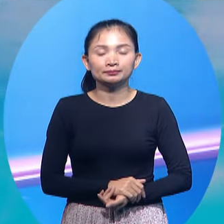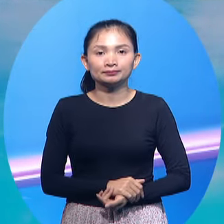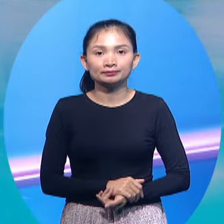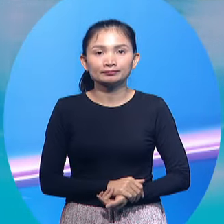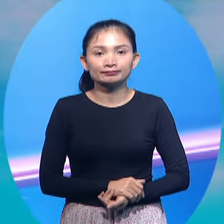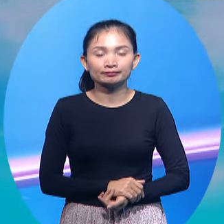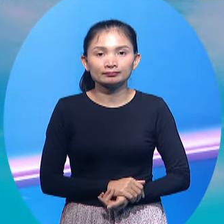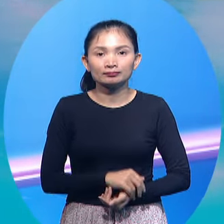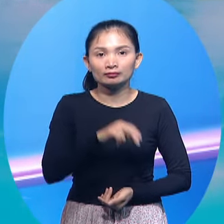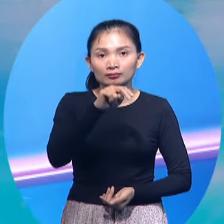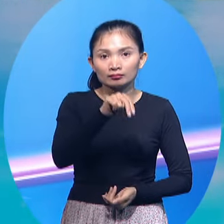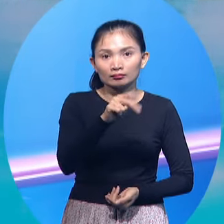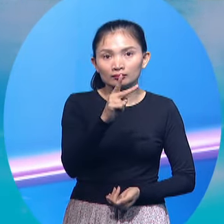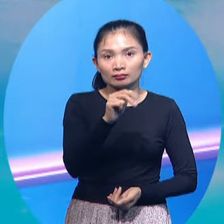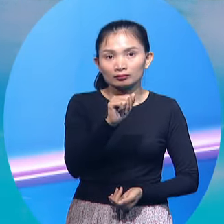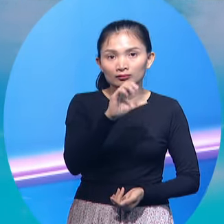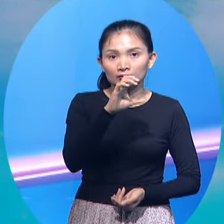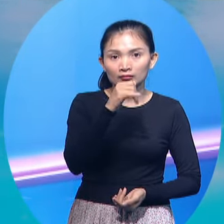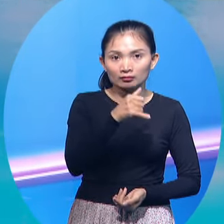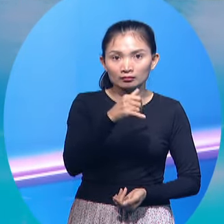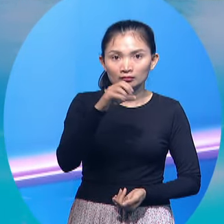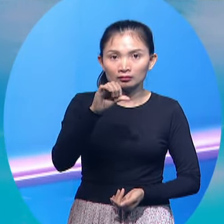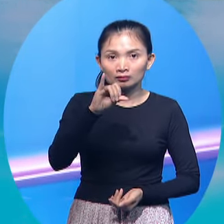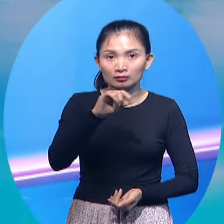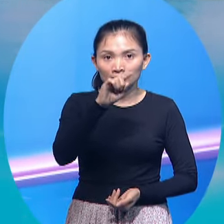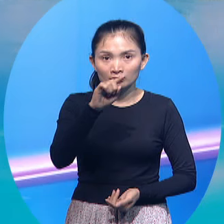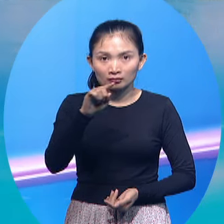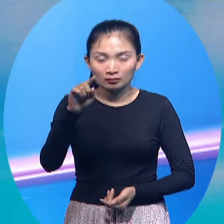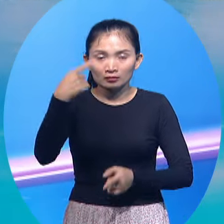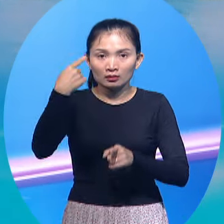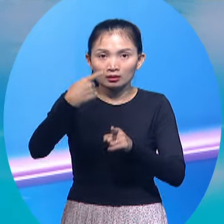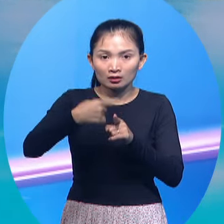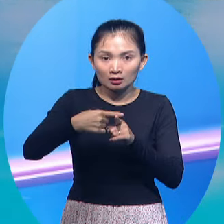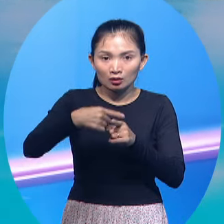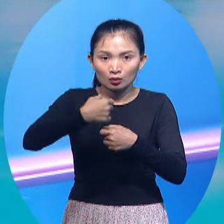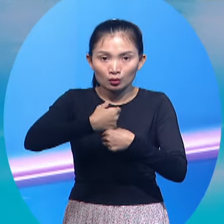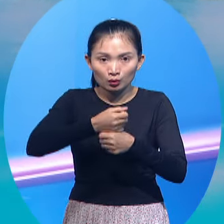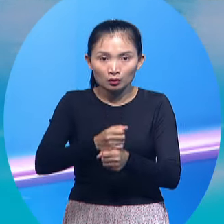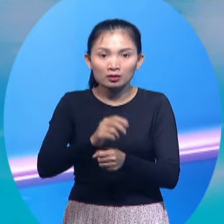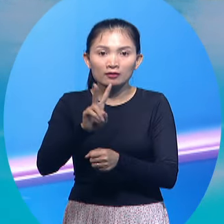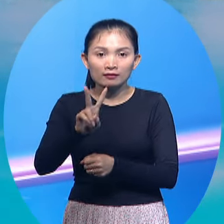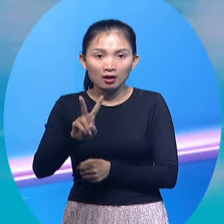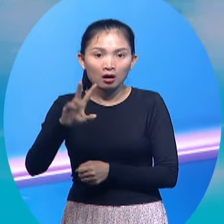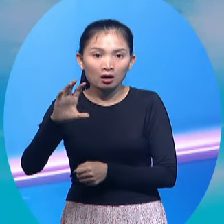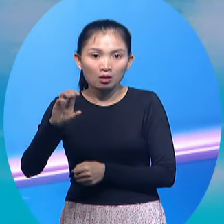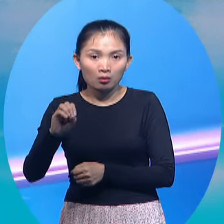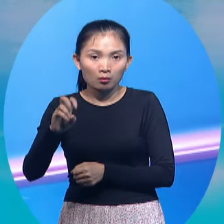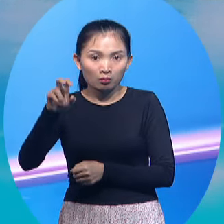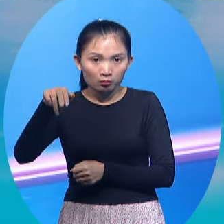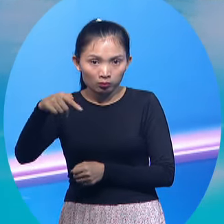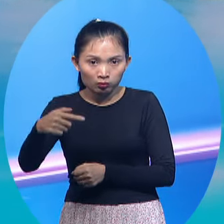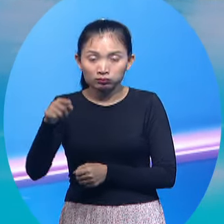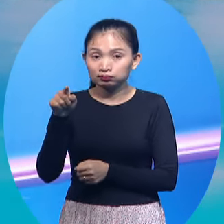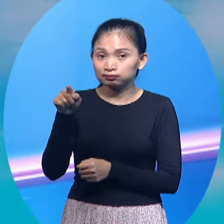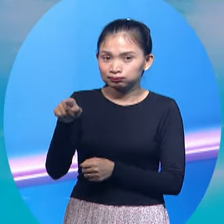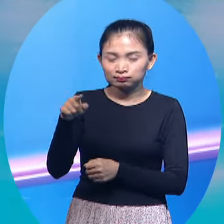Nhạc sĩ kỷ lục gia Thiện Hảo, tên thật là Nguyễn Văn Công, được Tổ chức Kỷ lục Việt Nam Viking xác lập kỷ lục là nhạc sĩ sáng tác và được cấp bản quyền